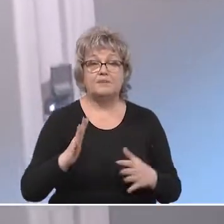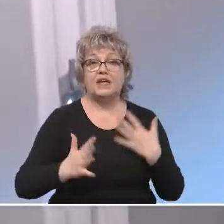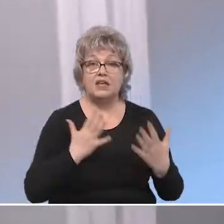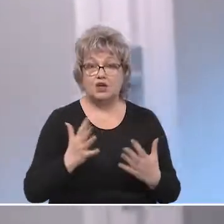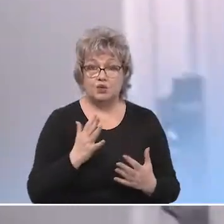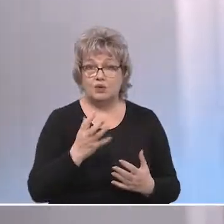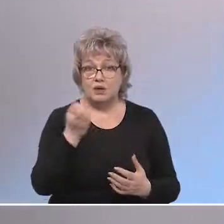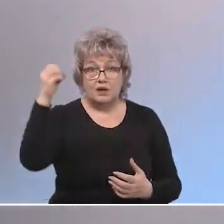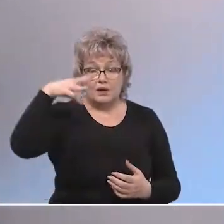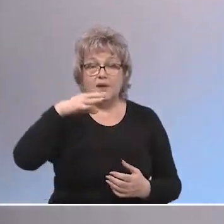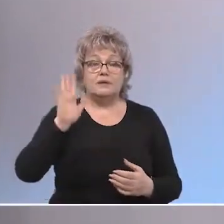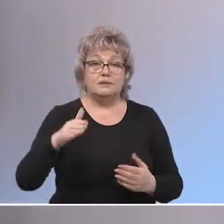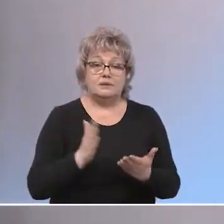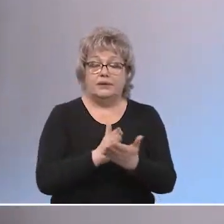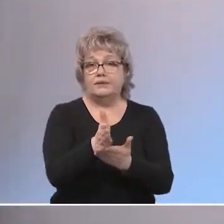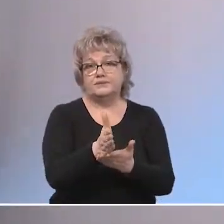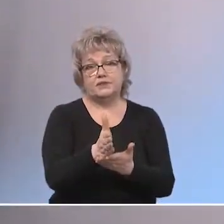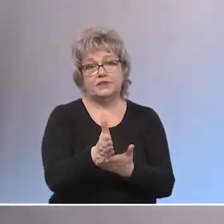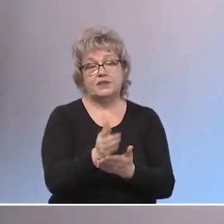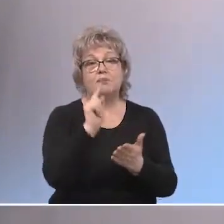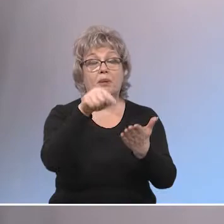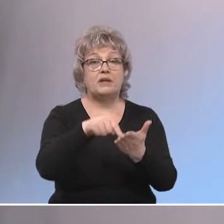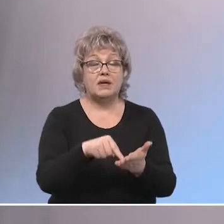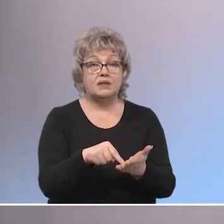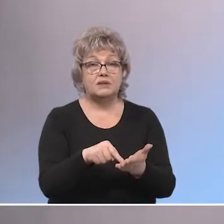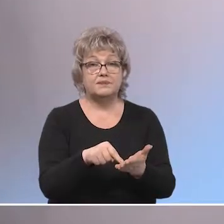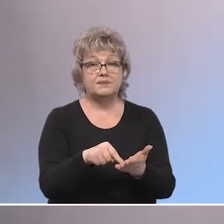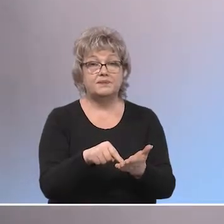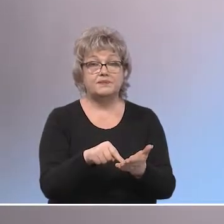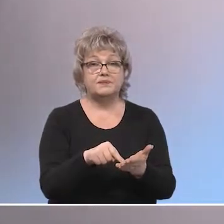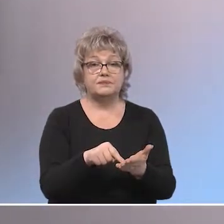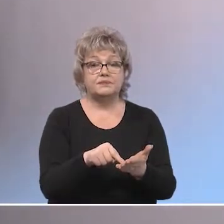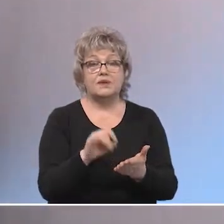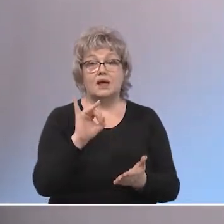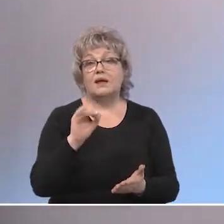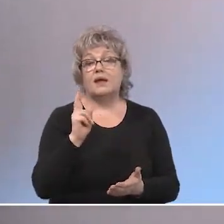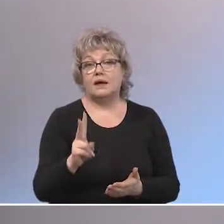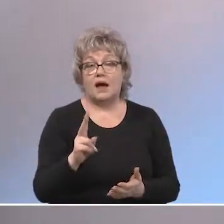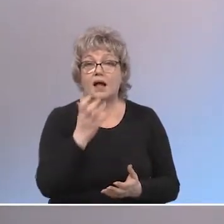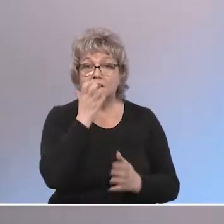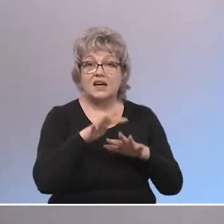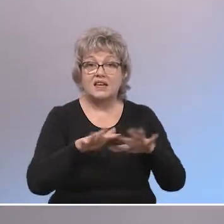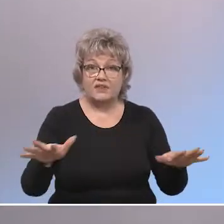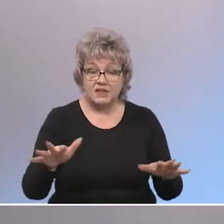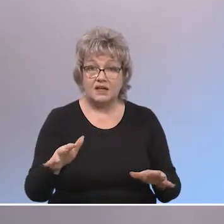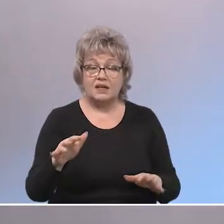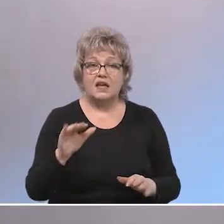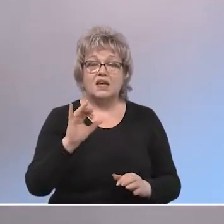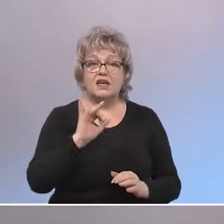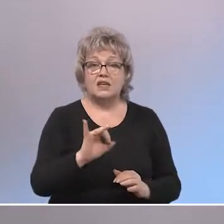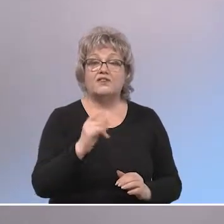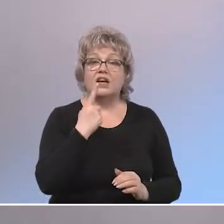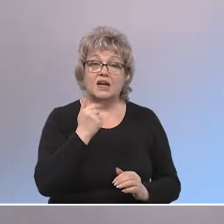энергию. После на выходе попадает в ИК-нагреватели инфракрасные,